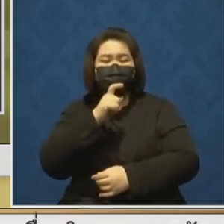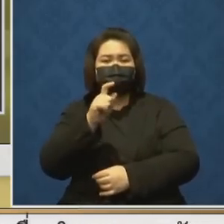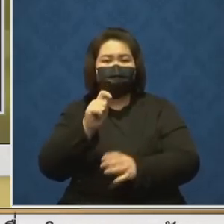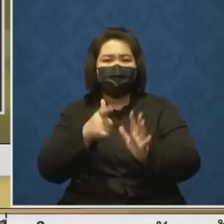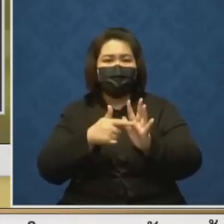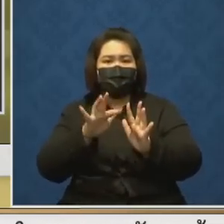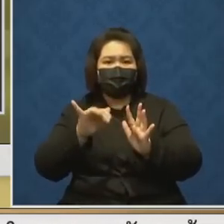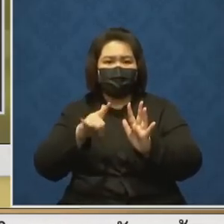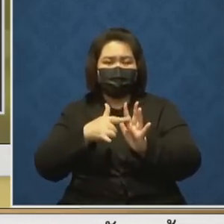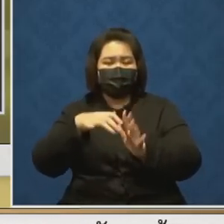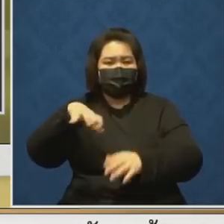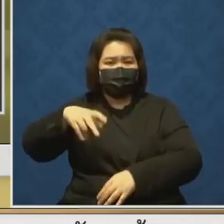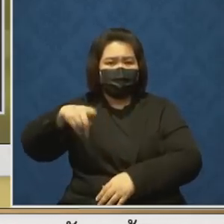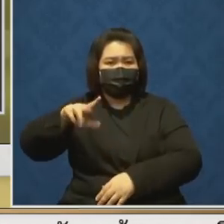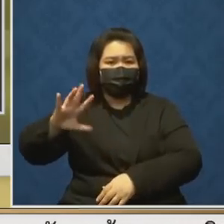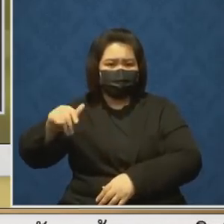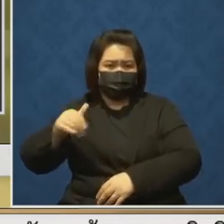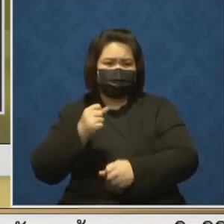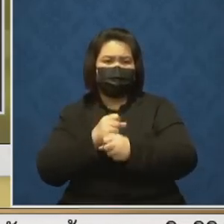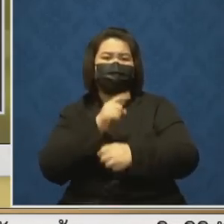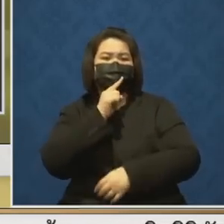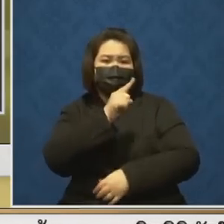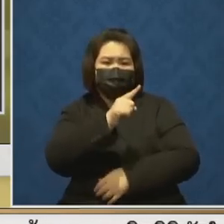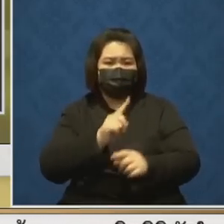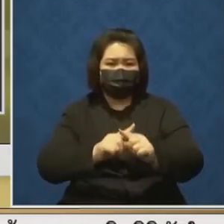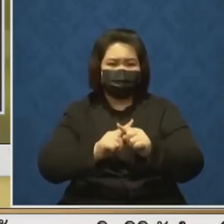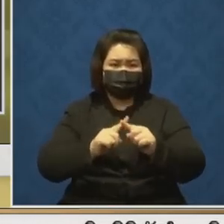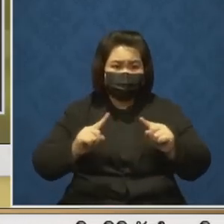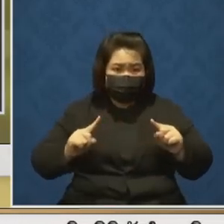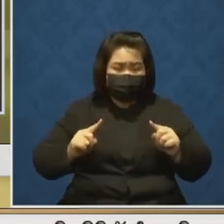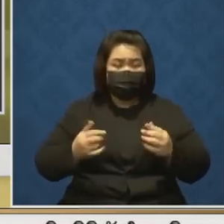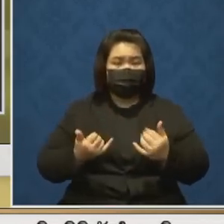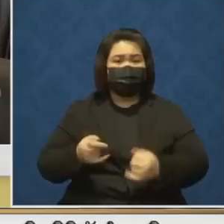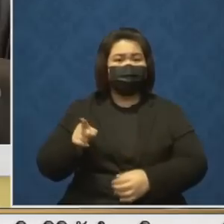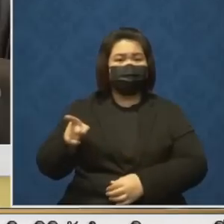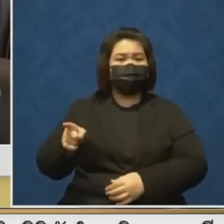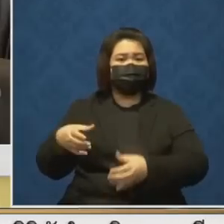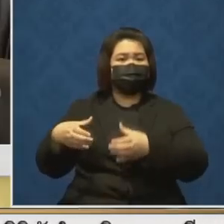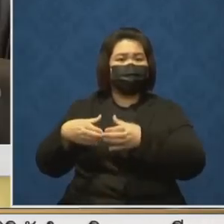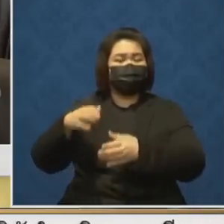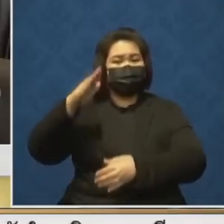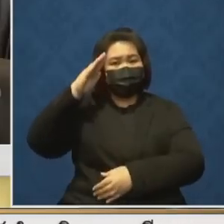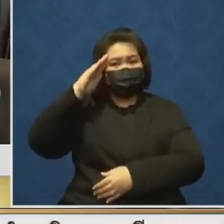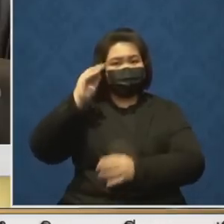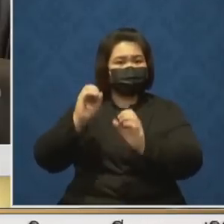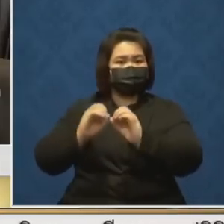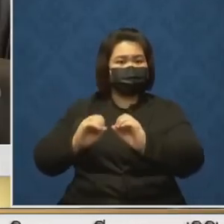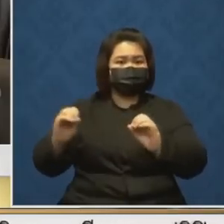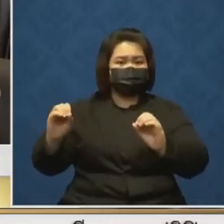ในป่อ ป่อชอแต่เรื่องแบบนี้คะทานประทานมัไม่เคยเกิดขึ้นใกองทัพหรอก